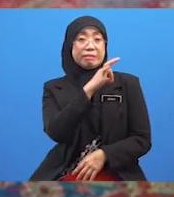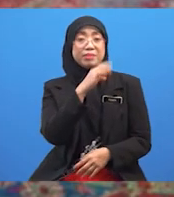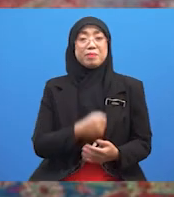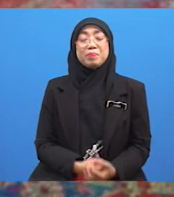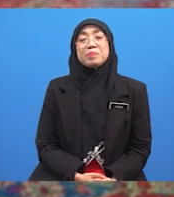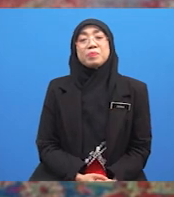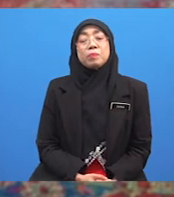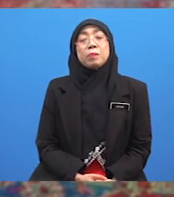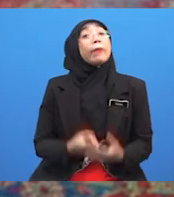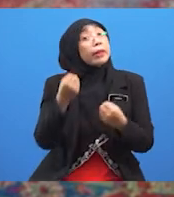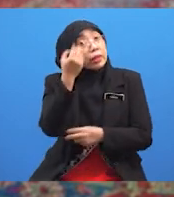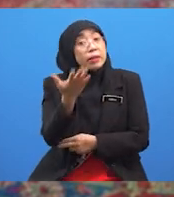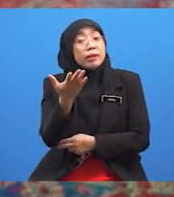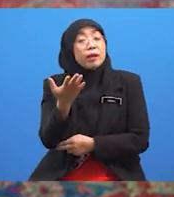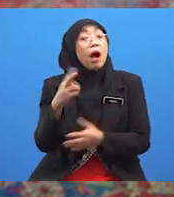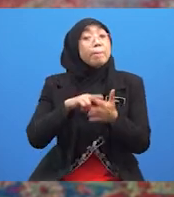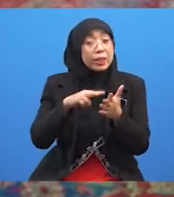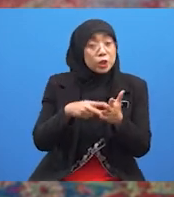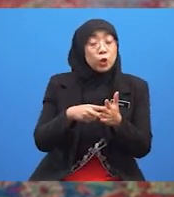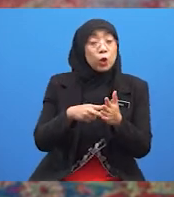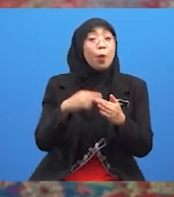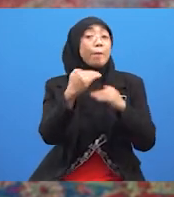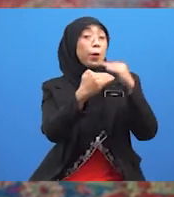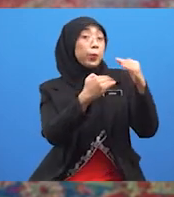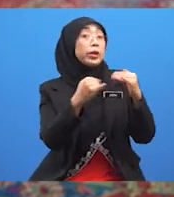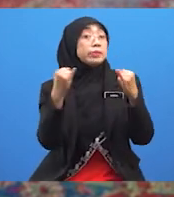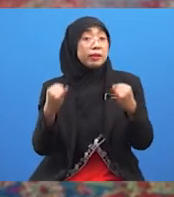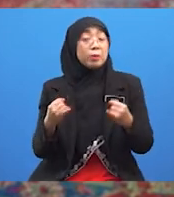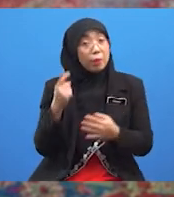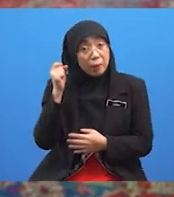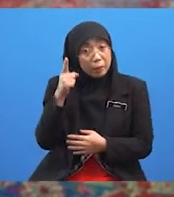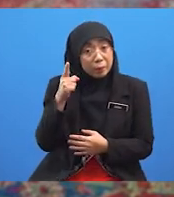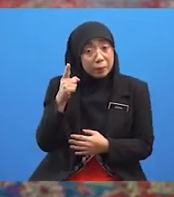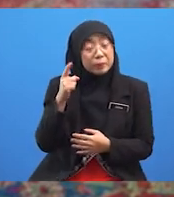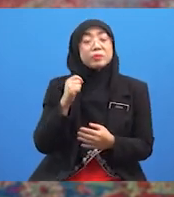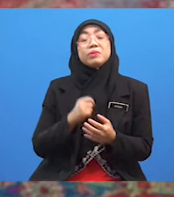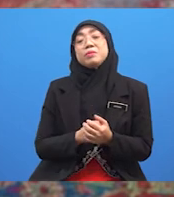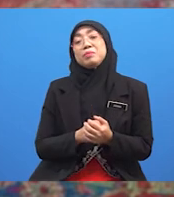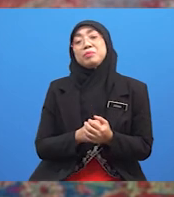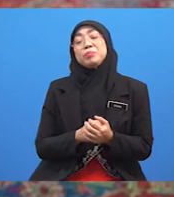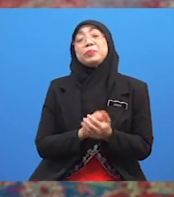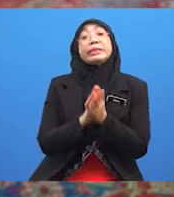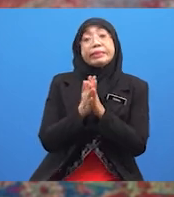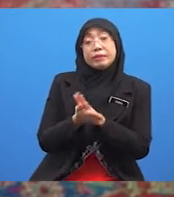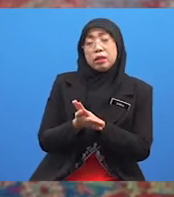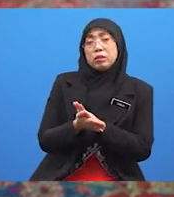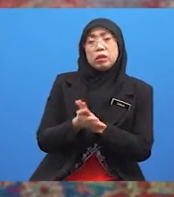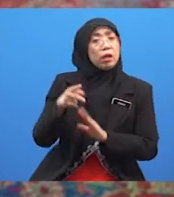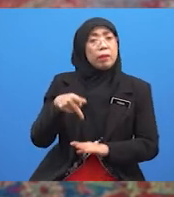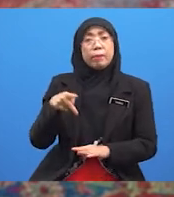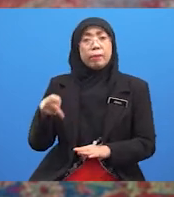Setelah dijelaskan maksud pembangunan insan, maka para pelajar